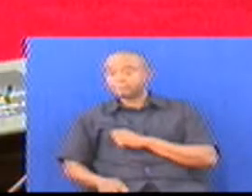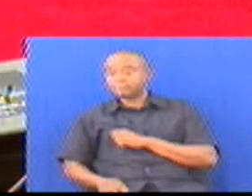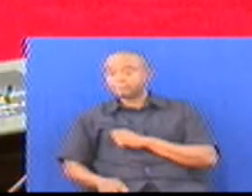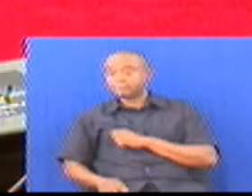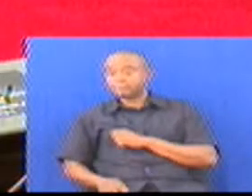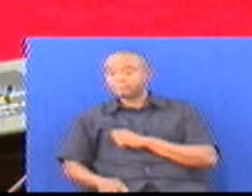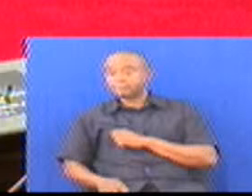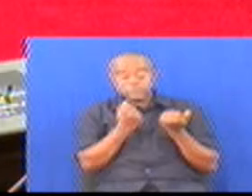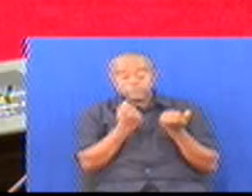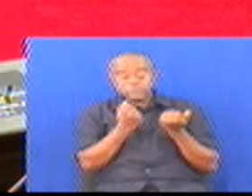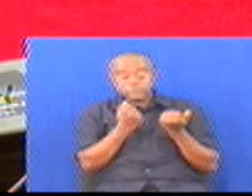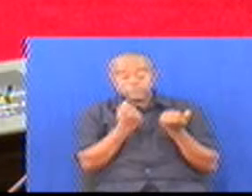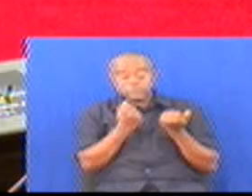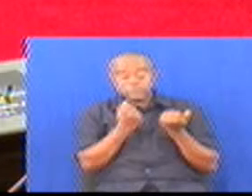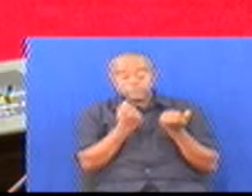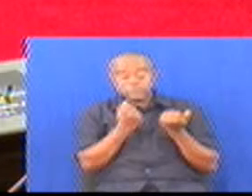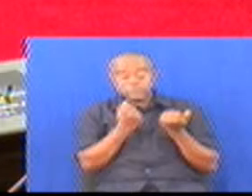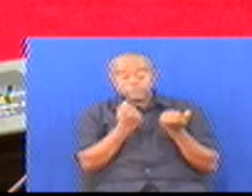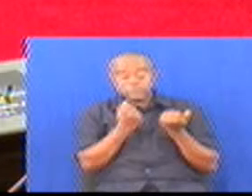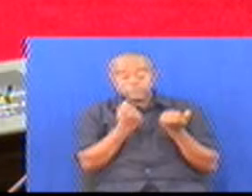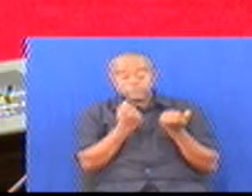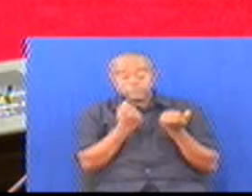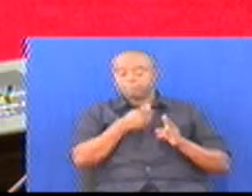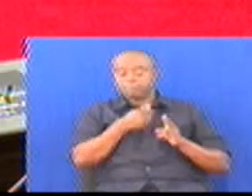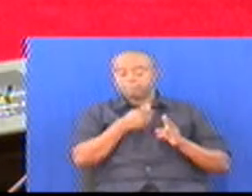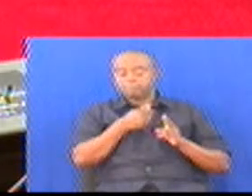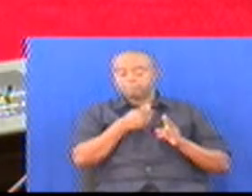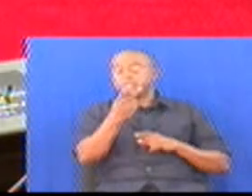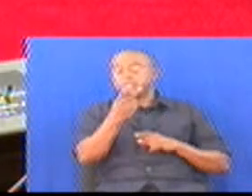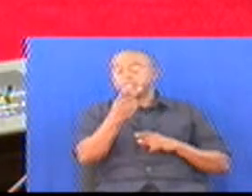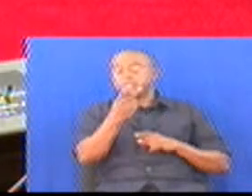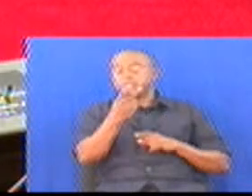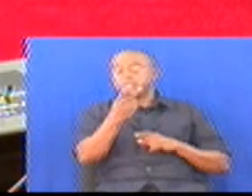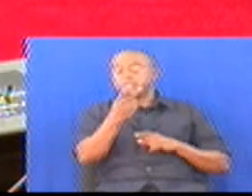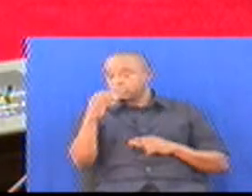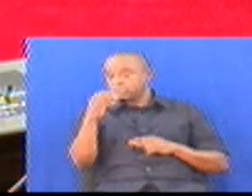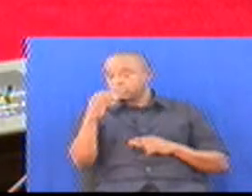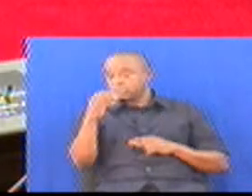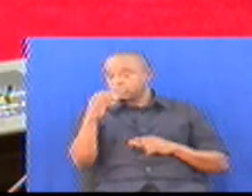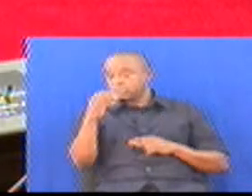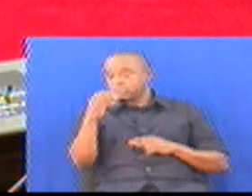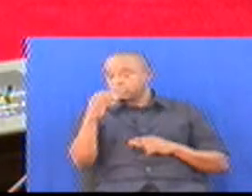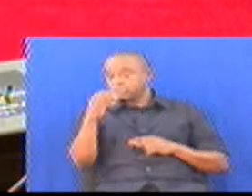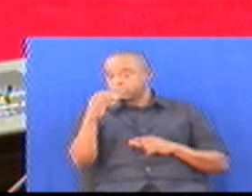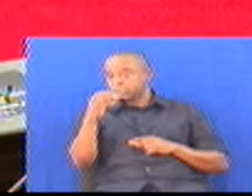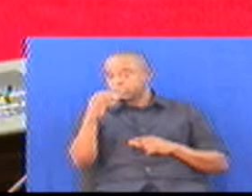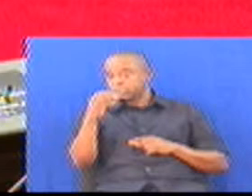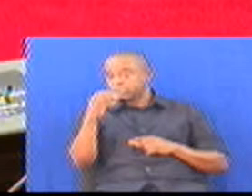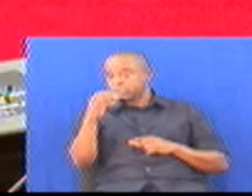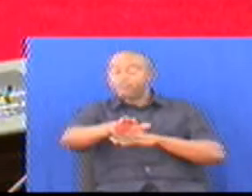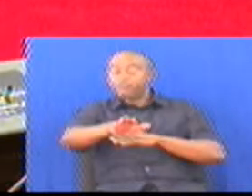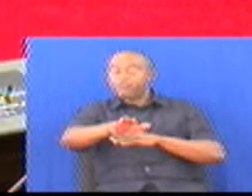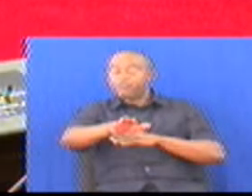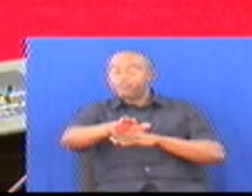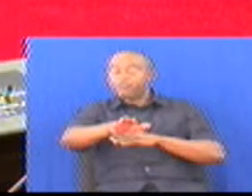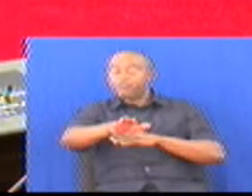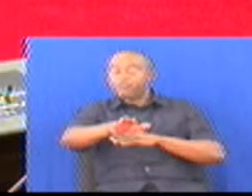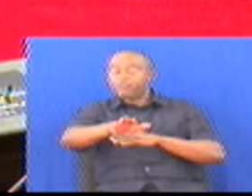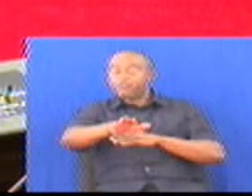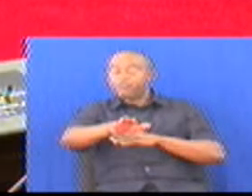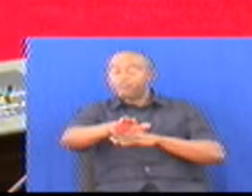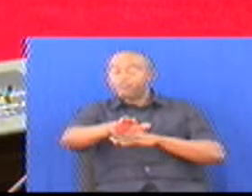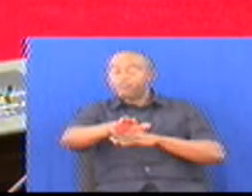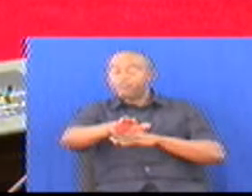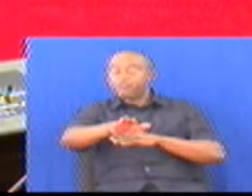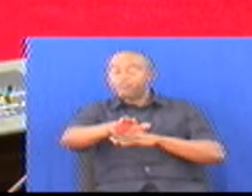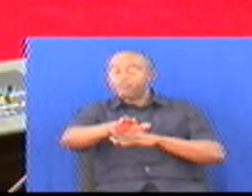wa madaraja shilingi bilioni 205.0 na ujenzi wa vivuko shilingi bilioni 20.1.